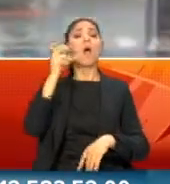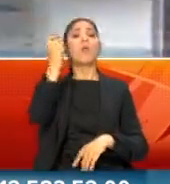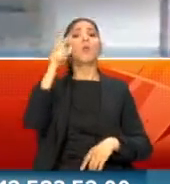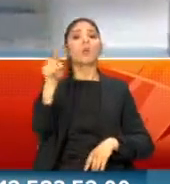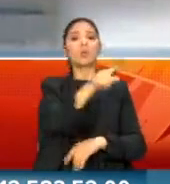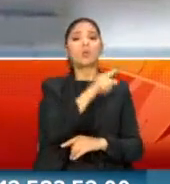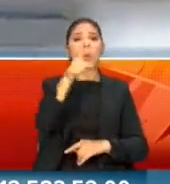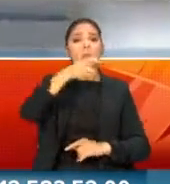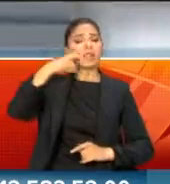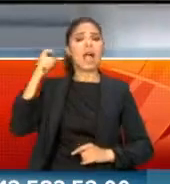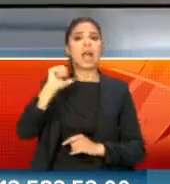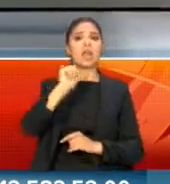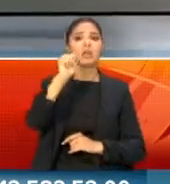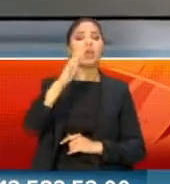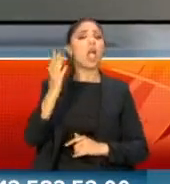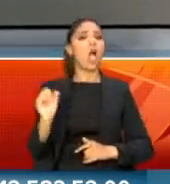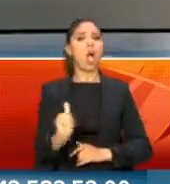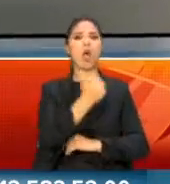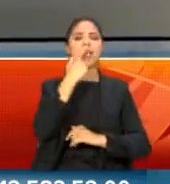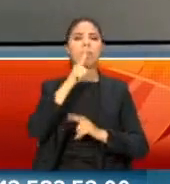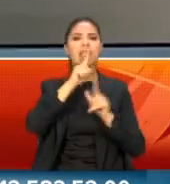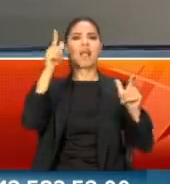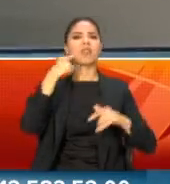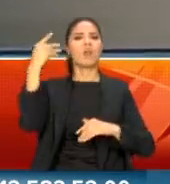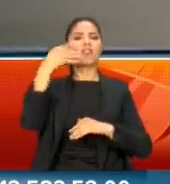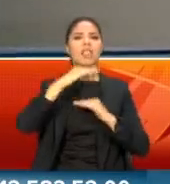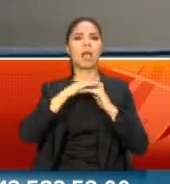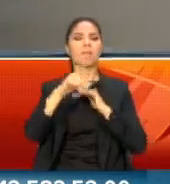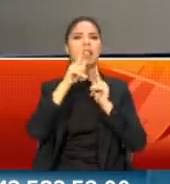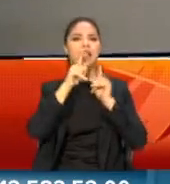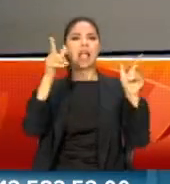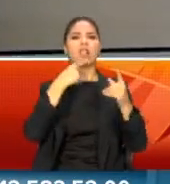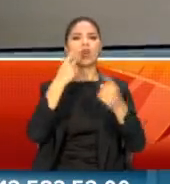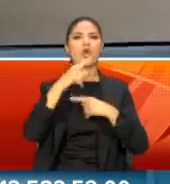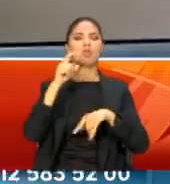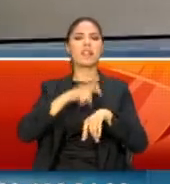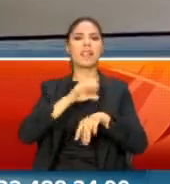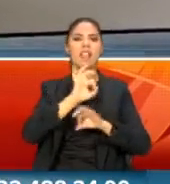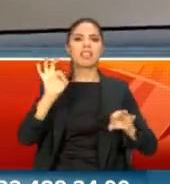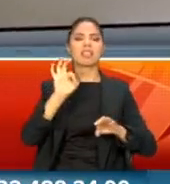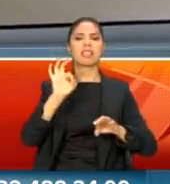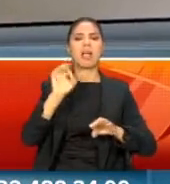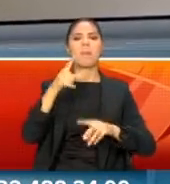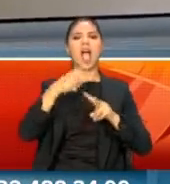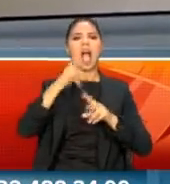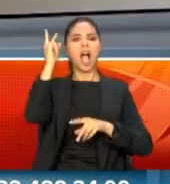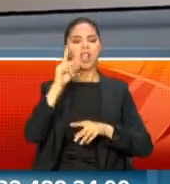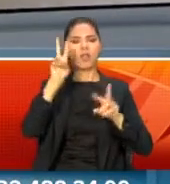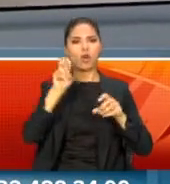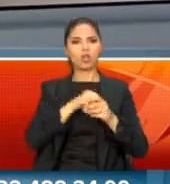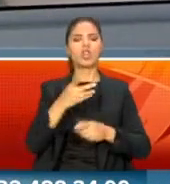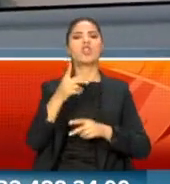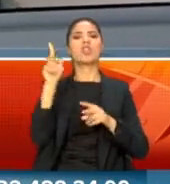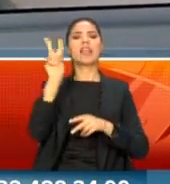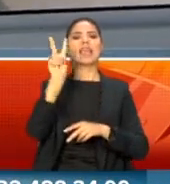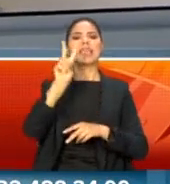unutmayın, bu tarihi günün en önemli seslerinden biri de Başkan Erdoğan'ın millete sesleniş konuşması olacak. Ayasofya konusunda, Ayasofya